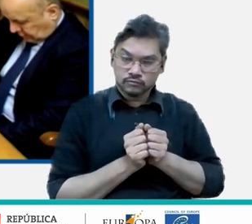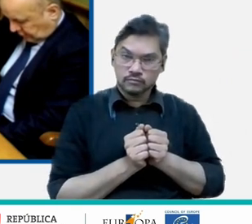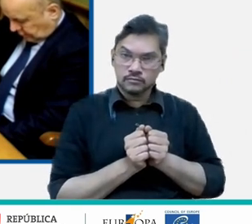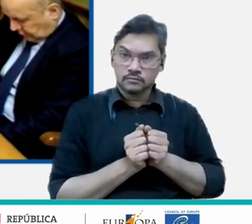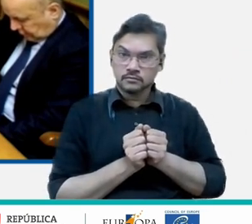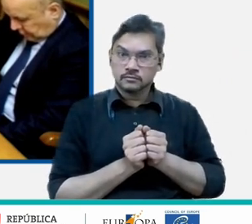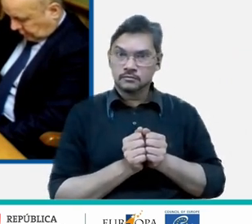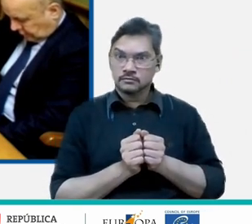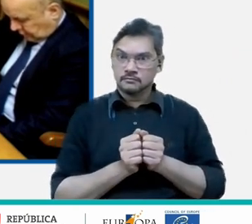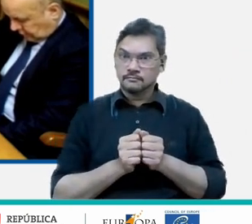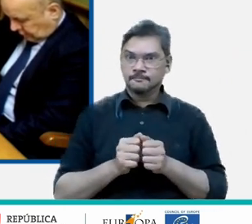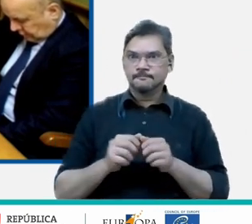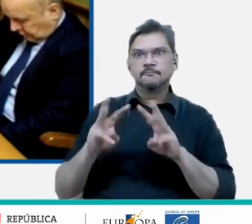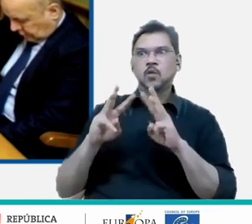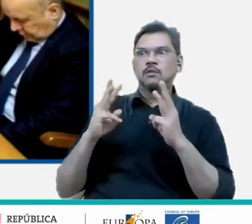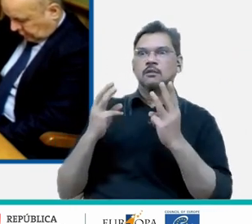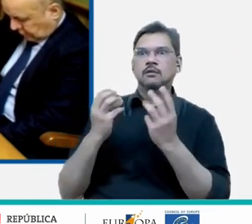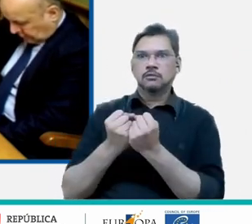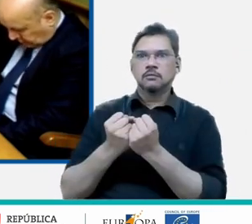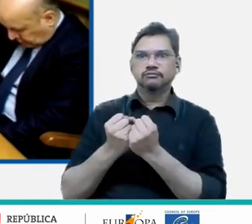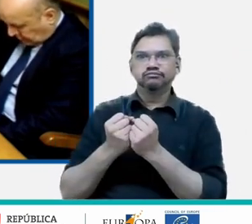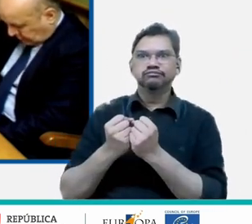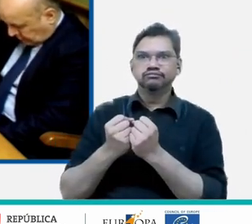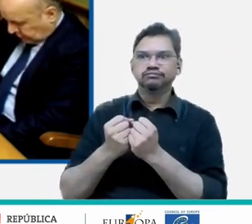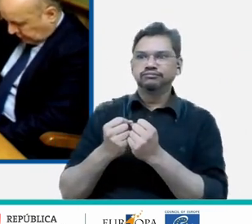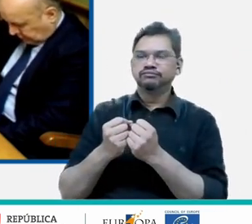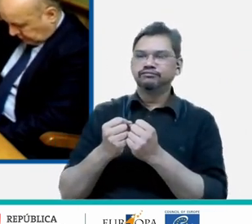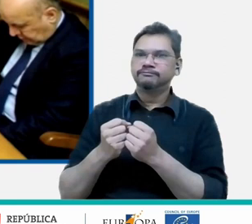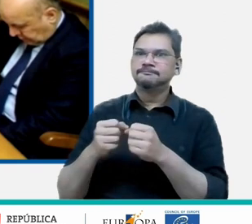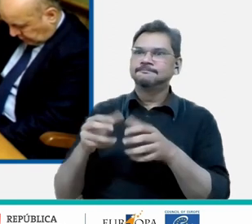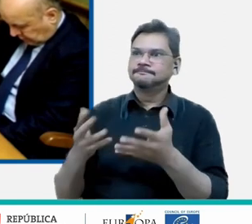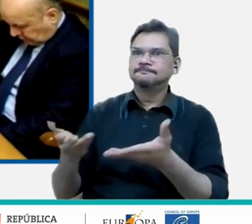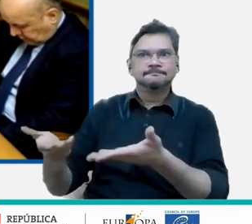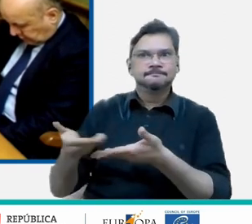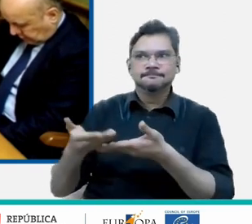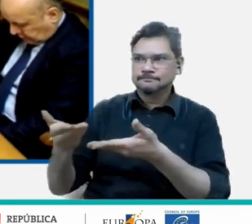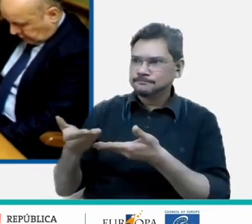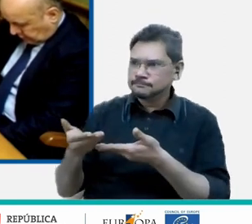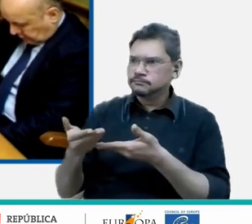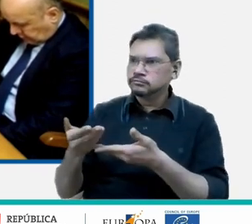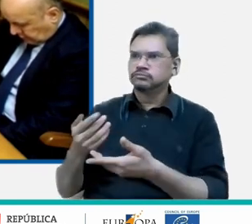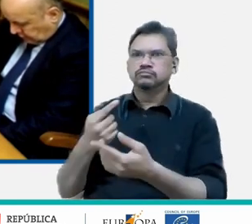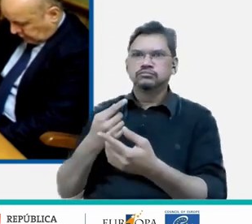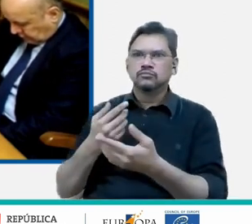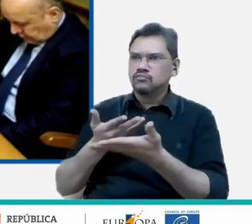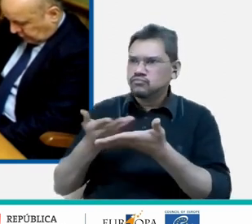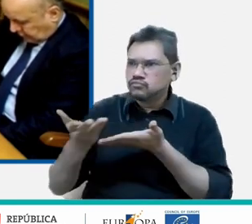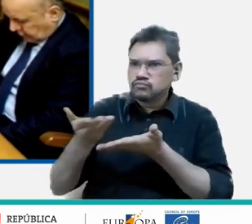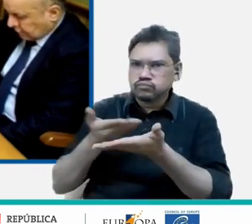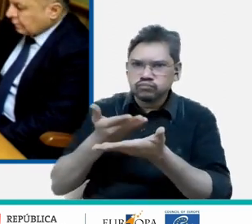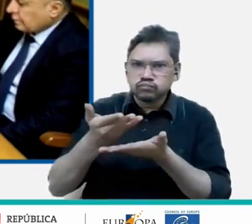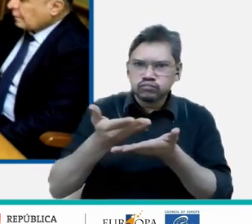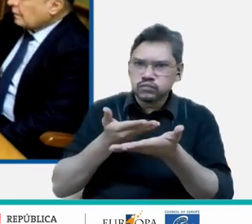оценки устойчивости города по двум оценочным листам. Это оценочный лист